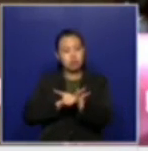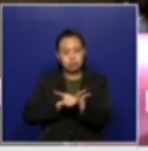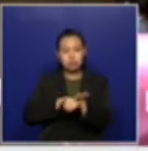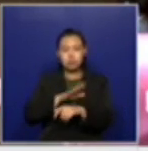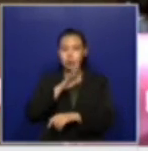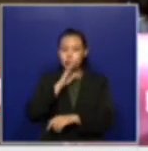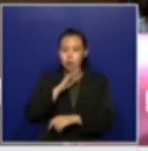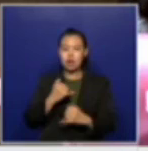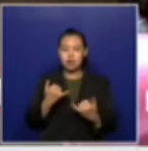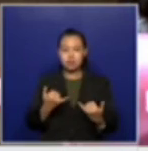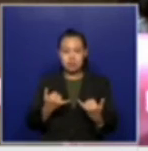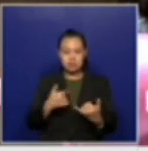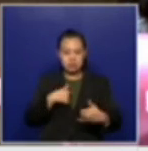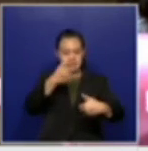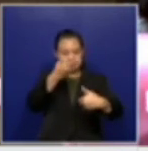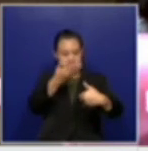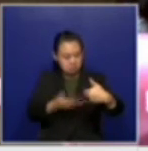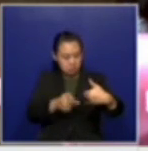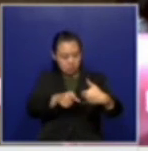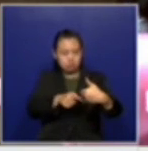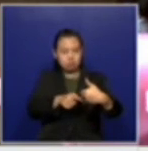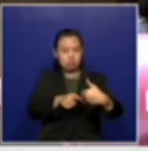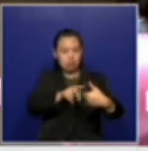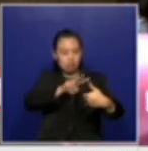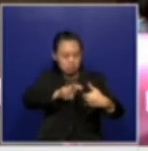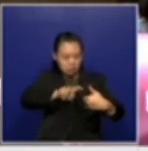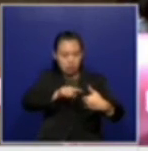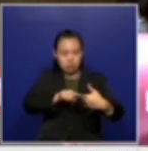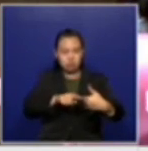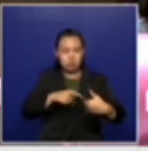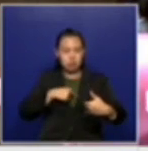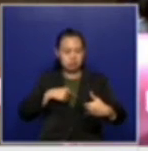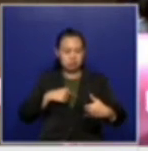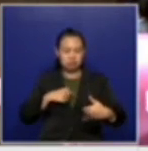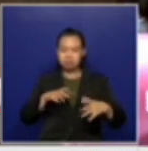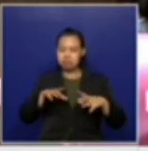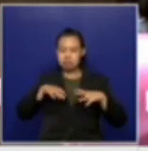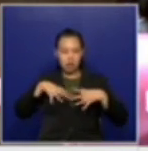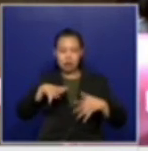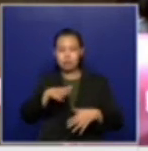ปรายไม่ไว้วางใจผมต้องบอกว่าผมไม่สามารถที่จะไว้วางใจ